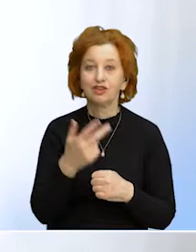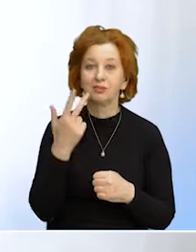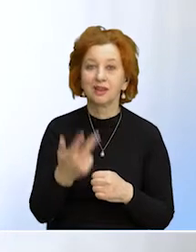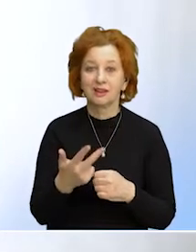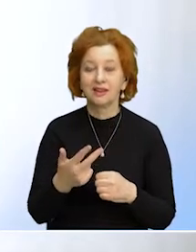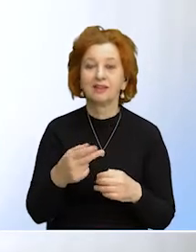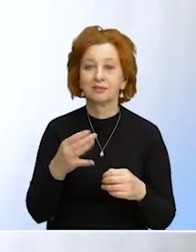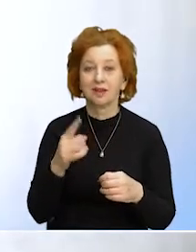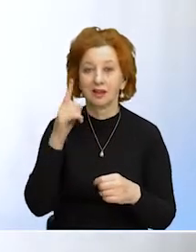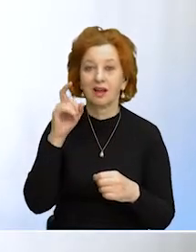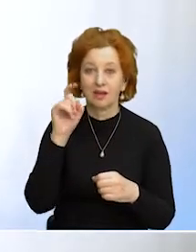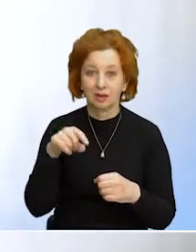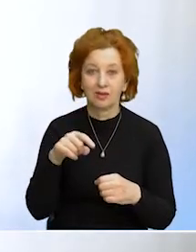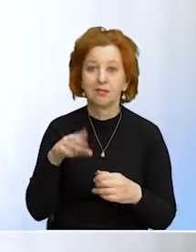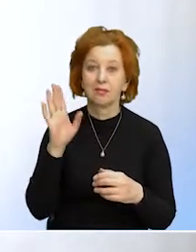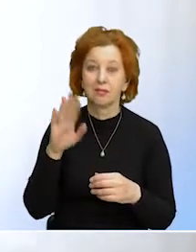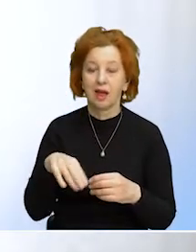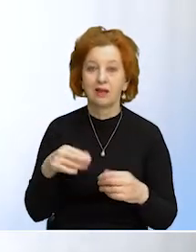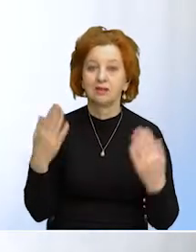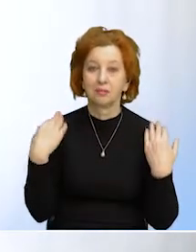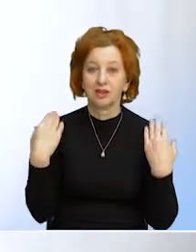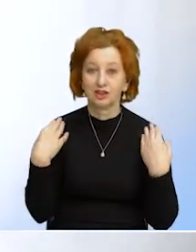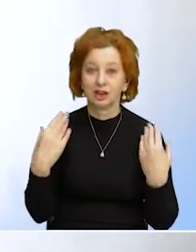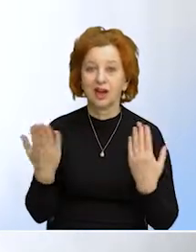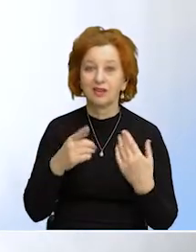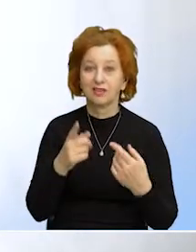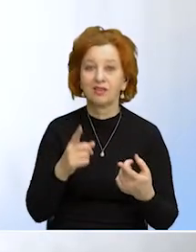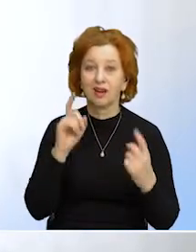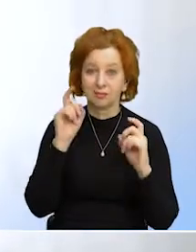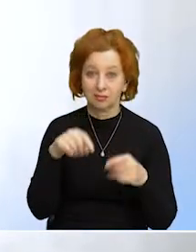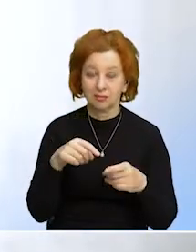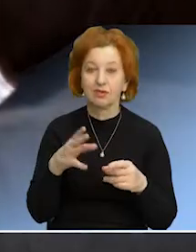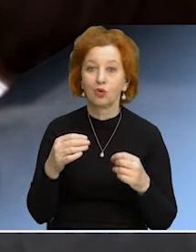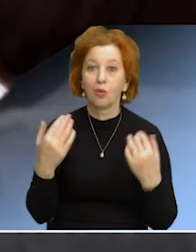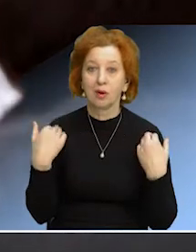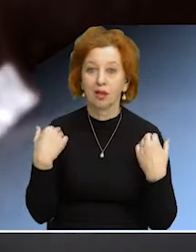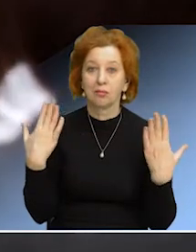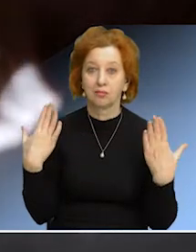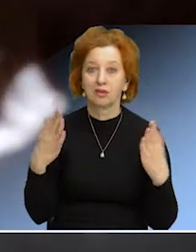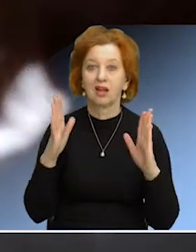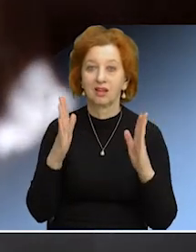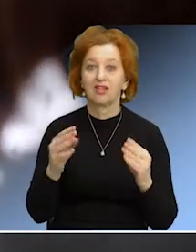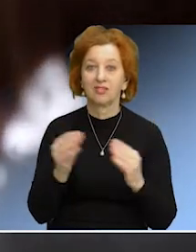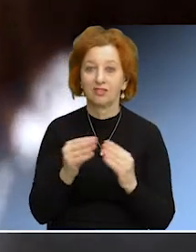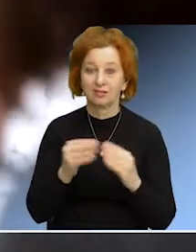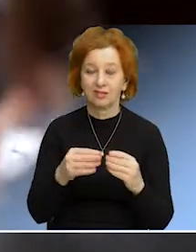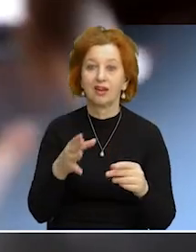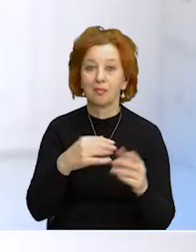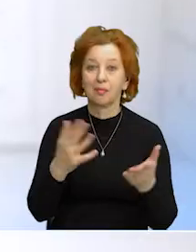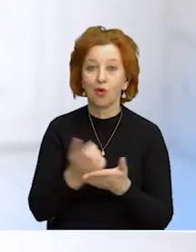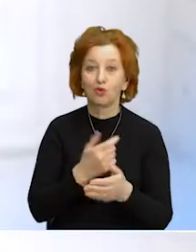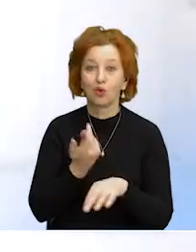Ошибка номер три. Наклон головы без наклона плеча. Если вы наклоняете голову, но при этом плечи остаются